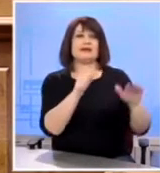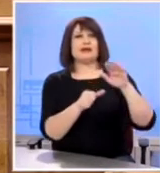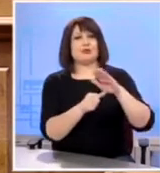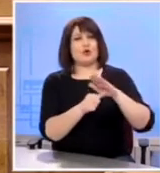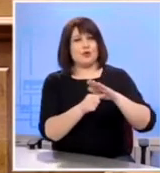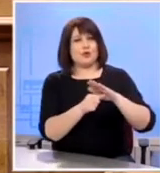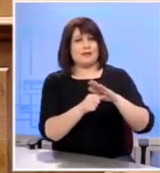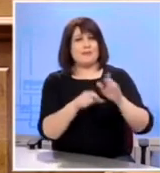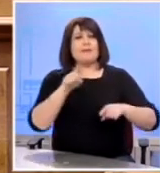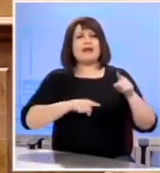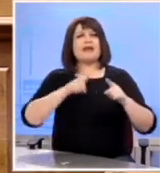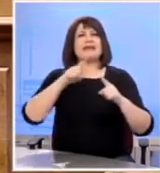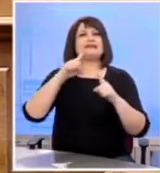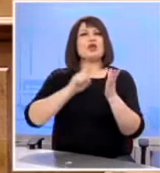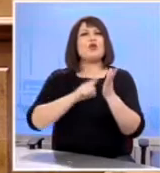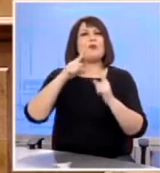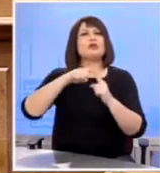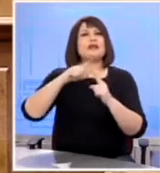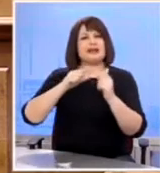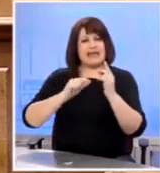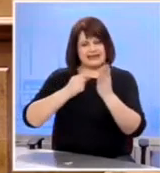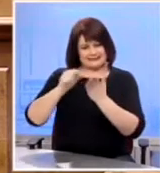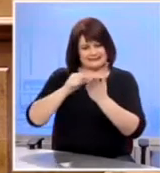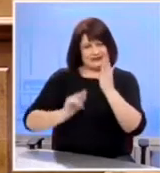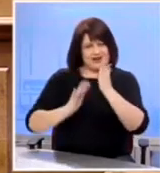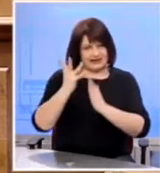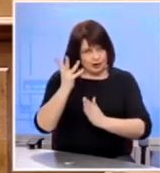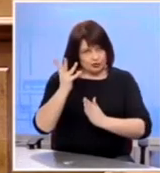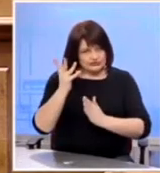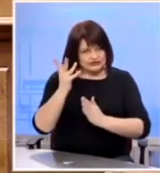αναγνώσω κάποιες νομοτεχνικές βελτιώσεις στο σχέδιο νόμου που συζητάμε.